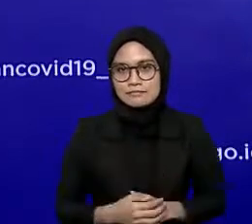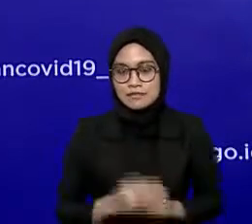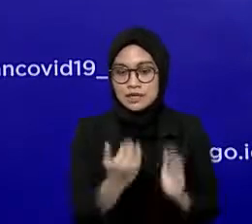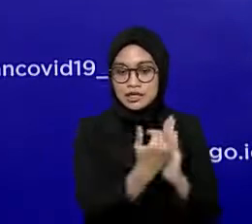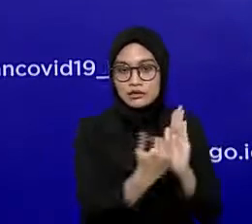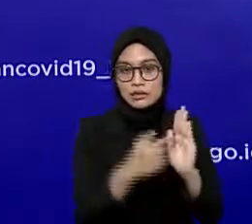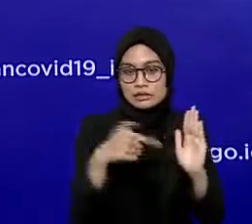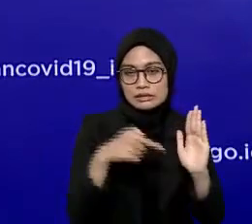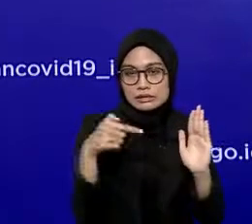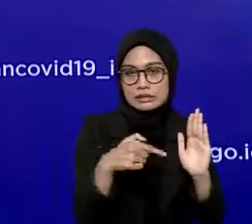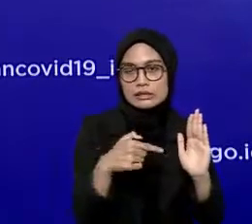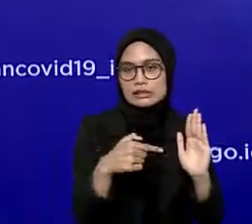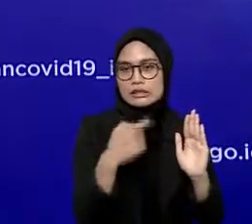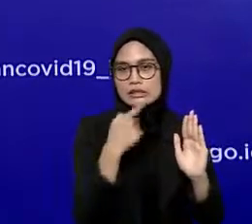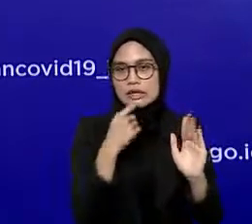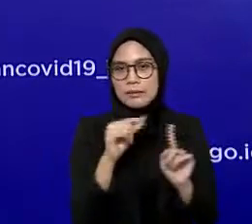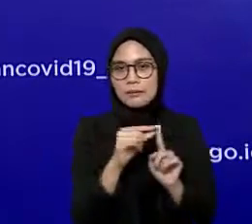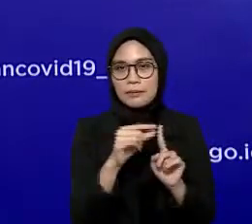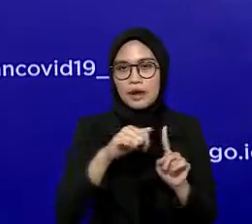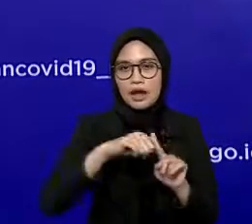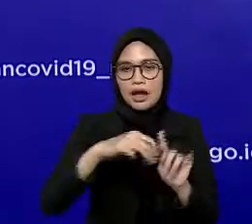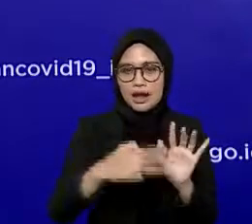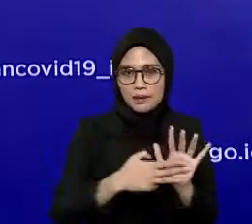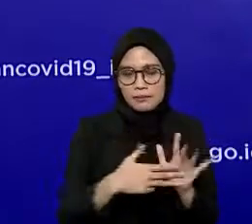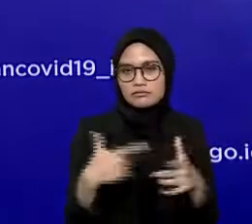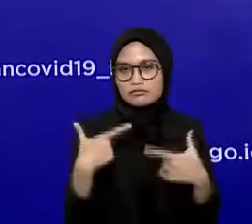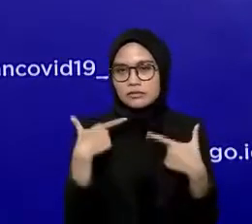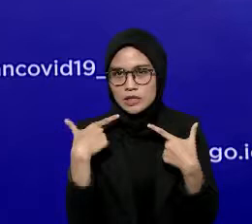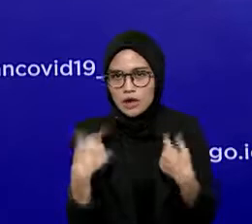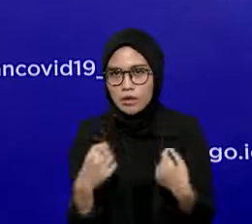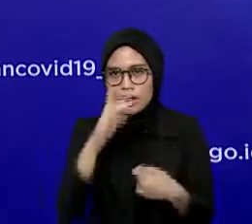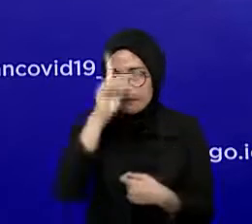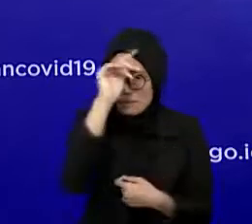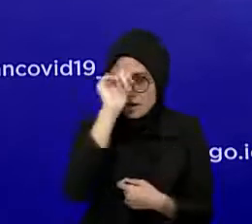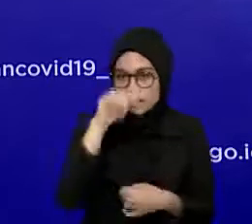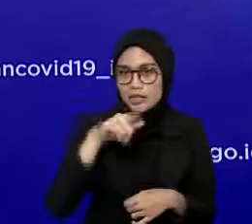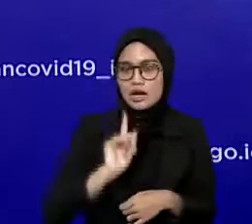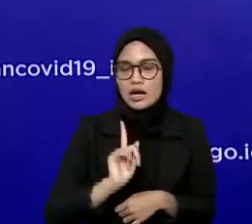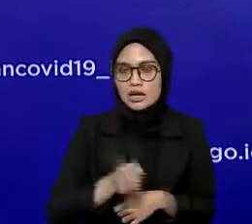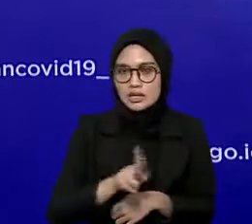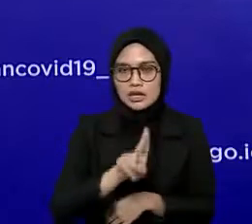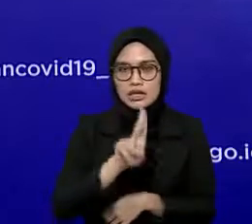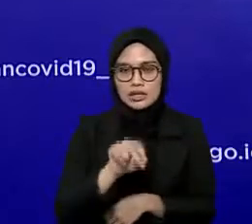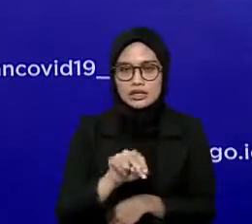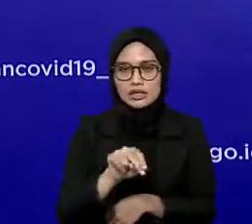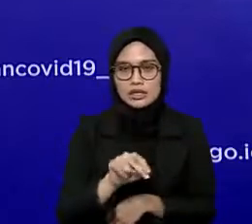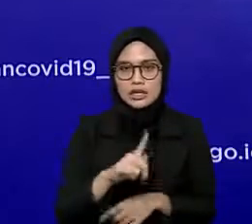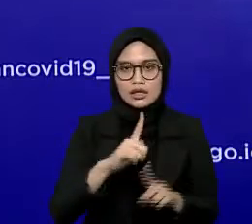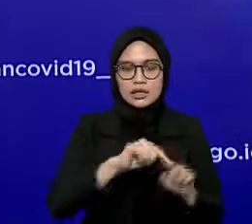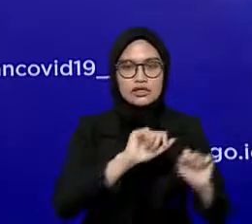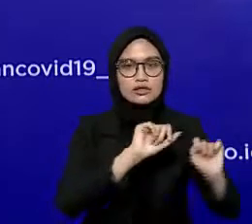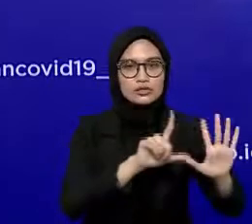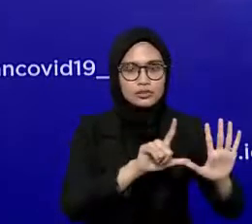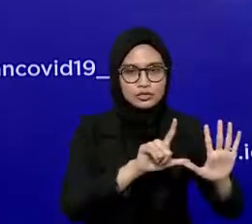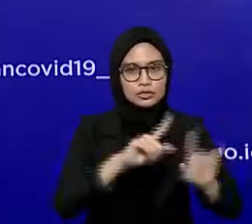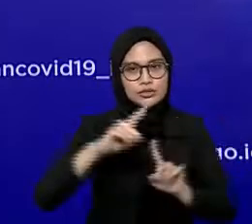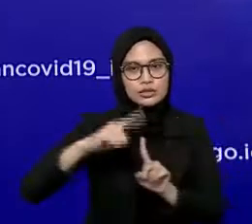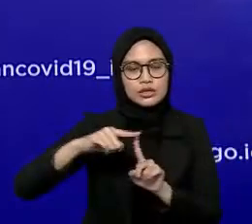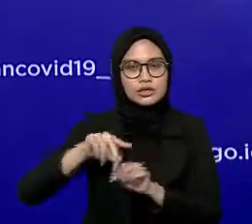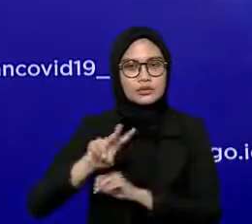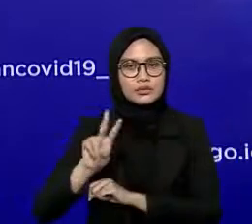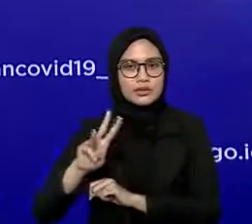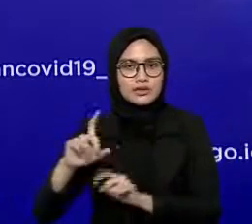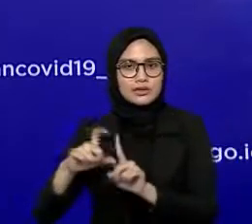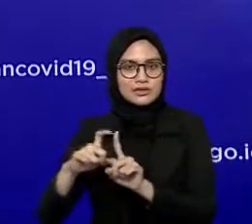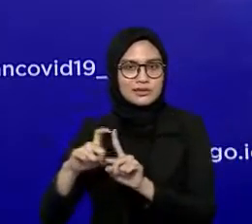ini penerapan PPKM di luar Pulau Jawa dan Bali kembali dilanjutkan terhitung mulai tanggal 7 hingga tanggal